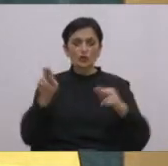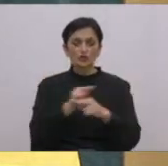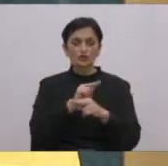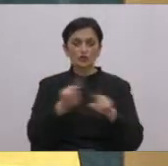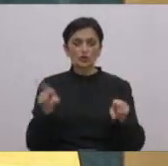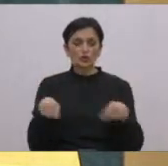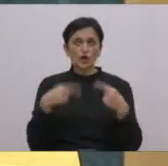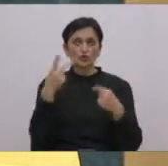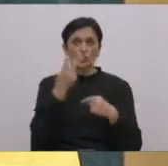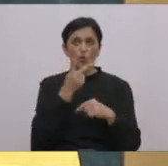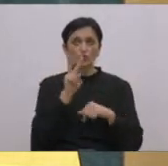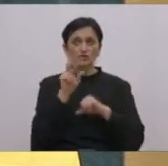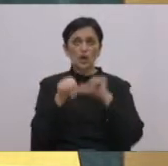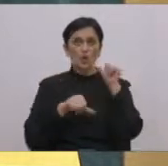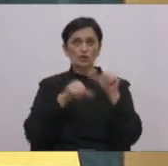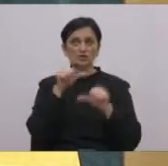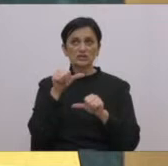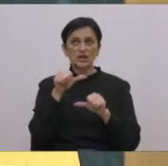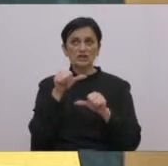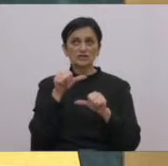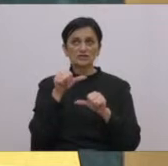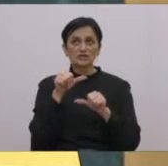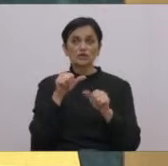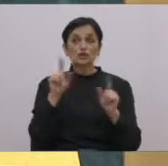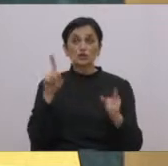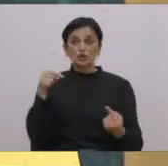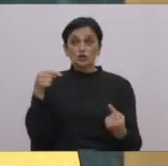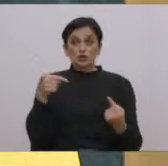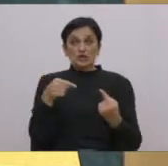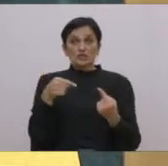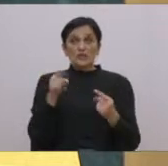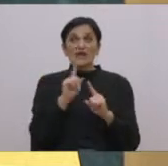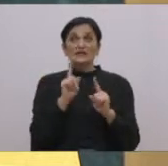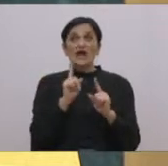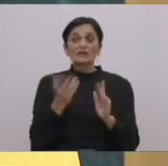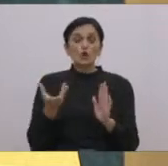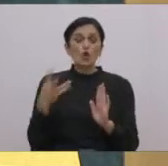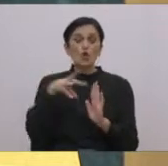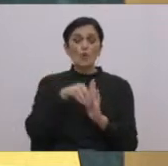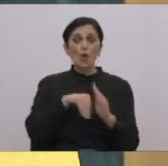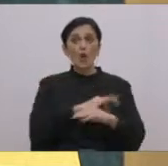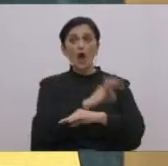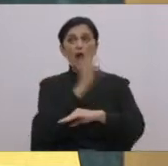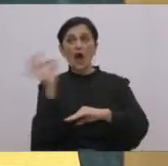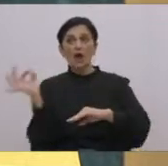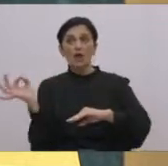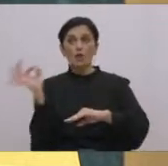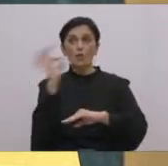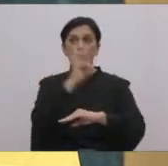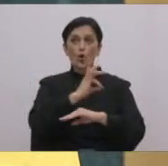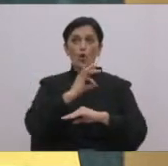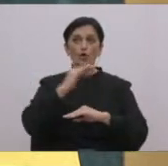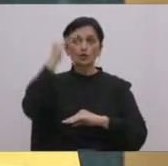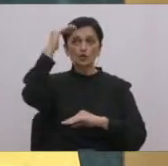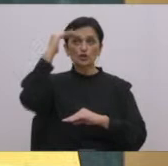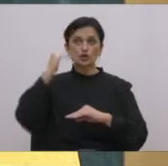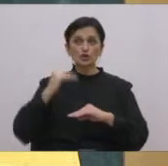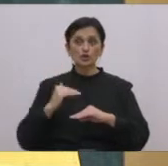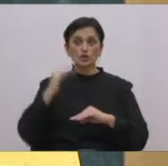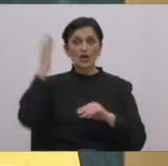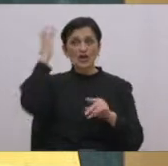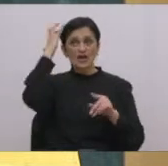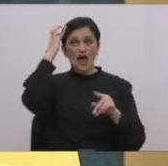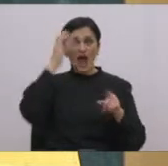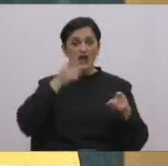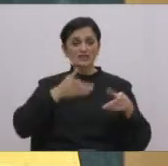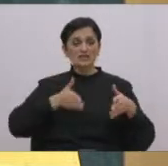uriata zozda urțels. Și să vă amisat, rați moițau da, acum s-au le dat s-au le dat s-au le dat s-au le dat s-au le dat s-au le